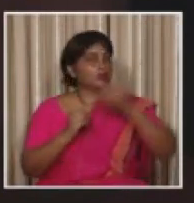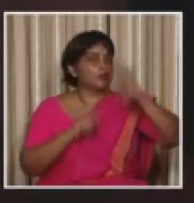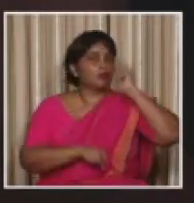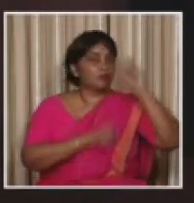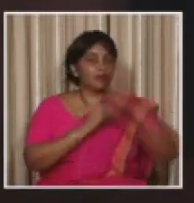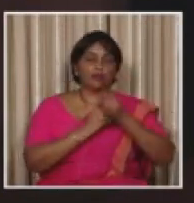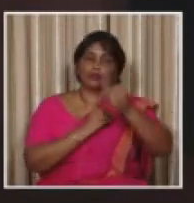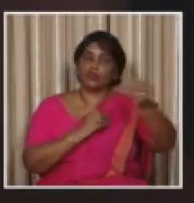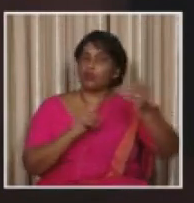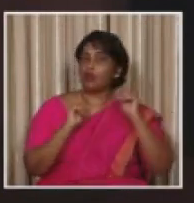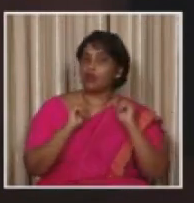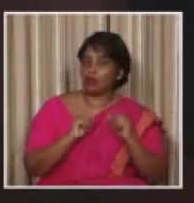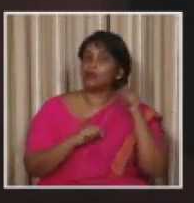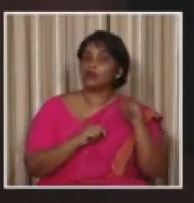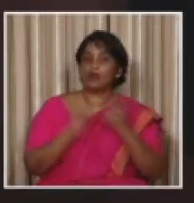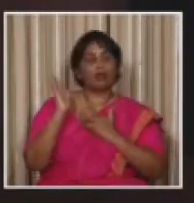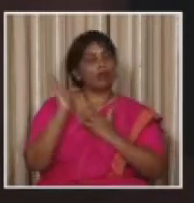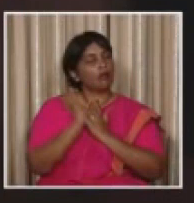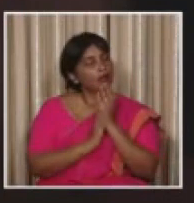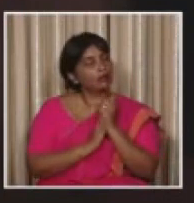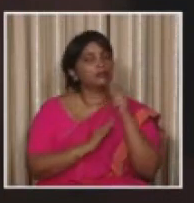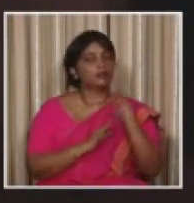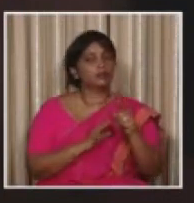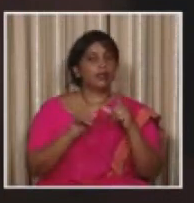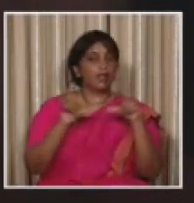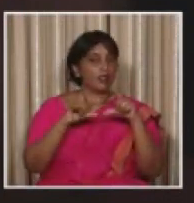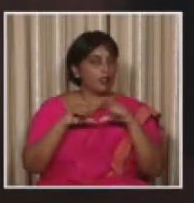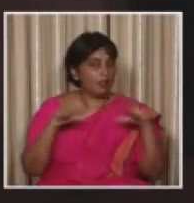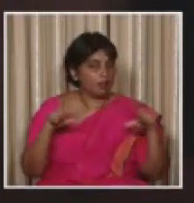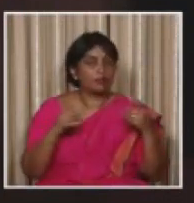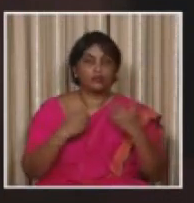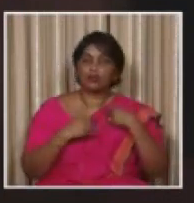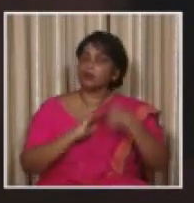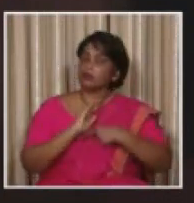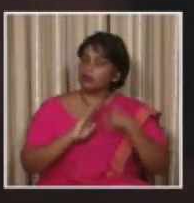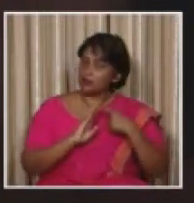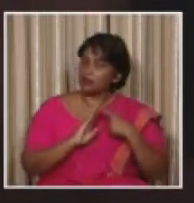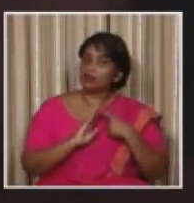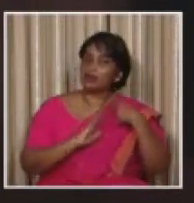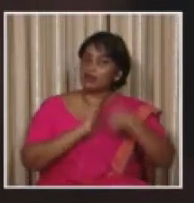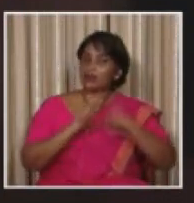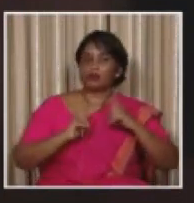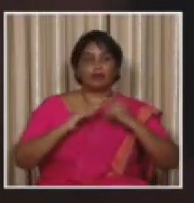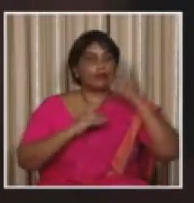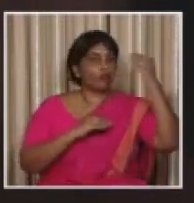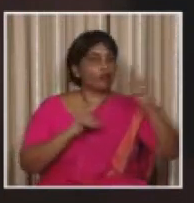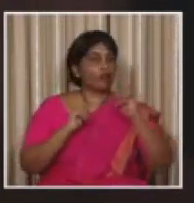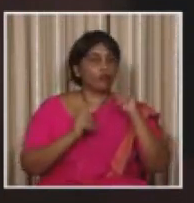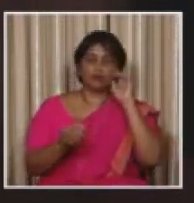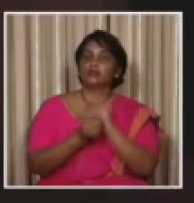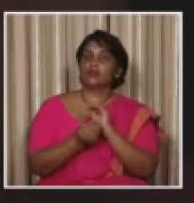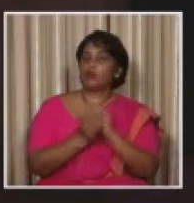පරම්පරාවට ලබා දෙන්නේ කොහොමද? එයි තියෙන අයිතීන්, එයි තියෙන පේටන් බලපත්‍ර අපේ රටට, අපේ රටේ අනාගතය උදෙසා අපි